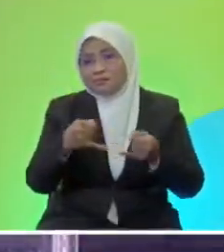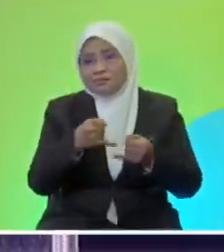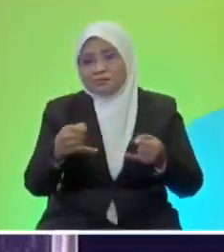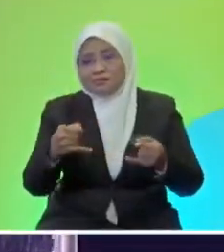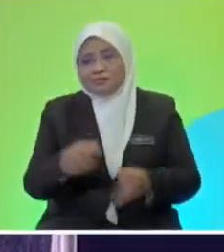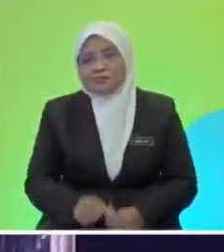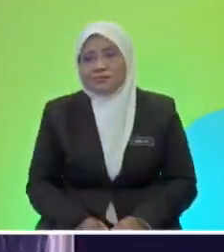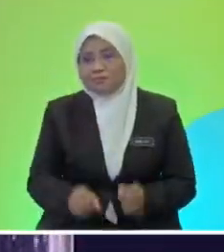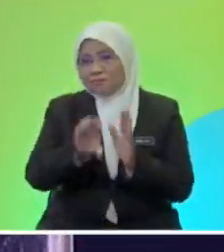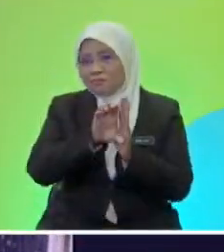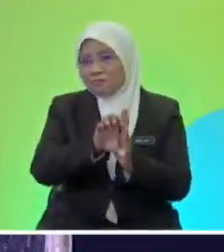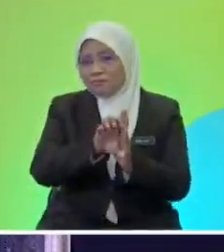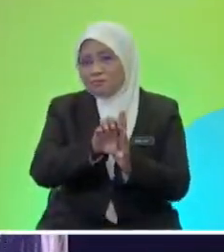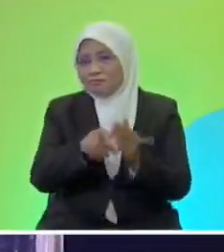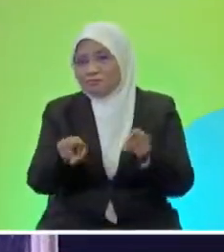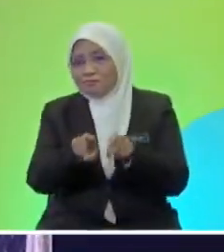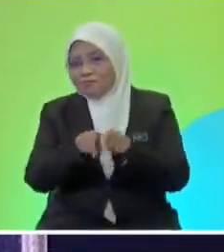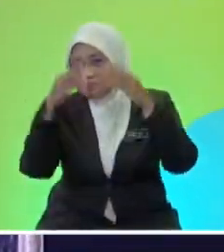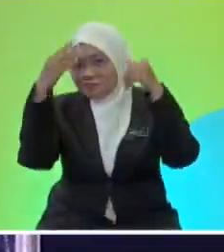dua lantai